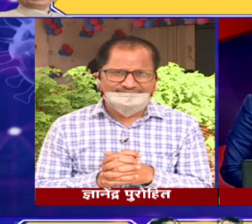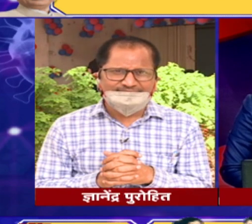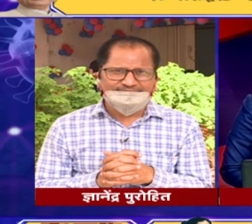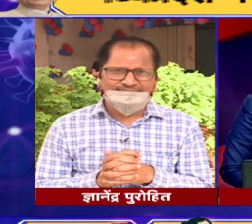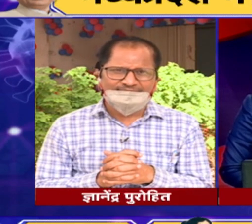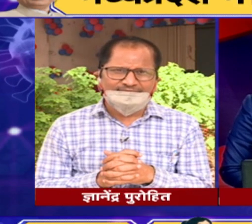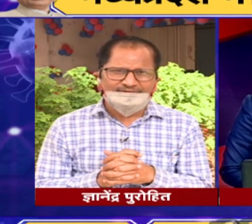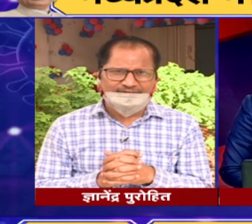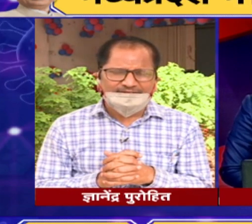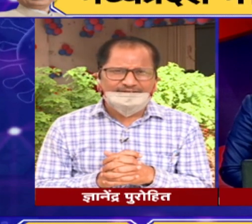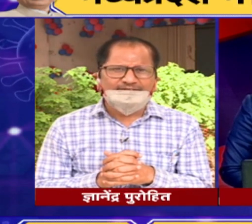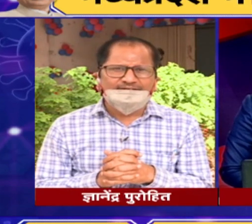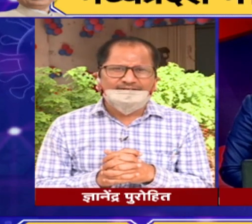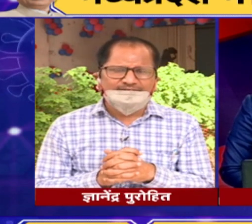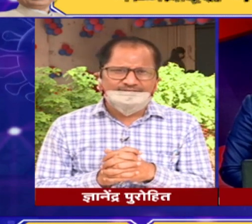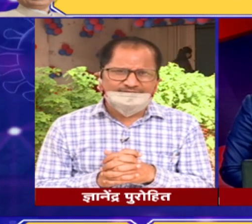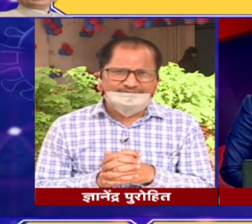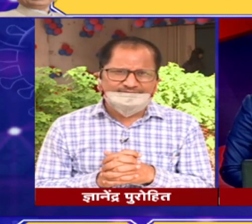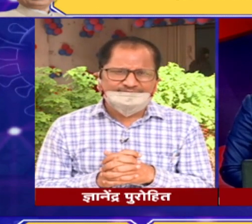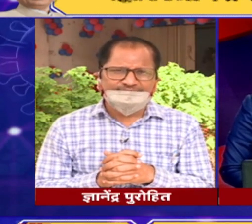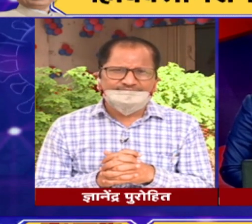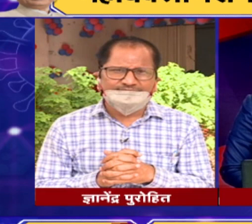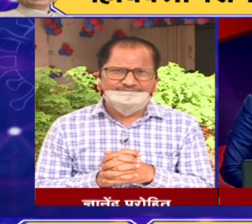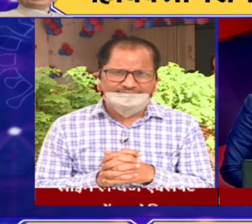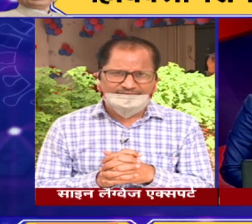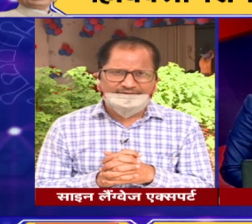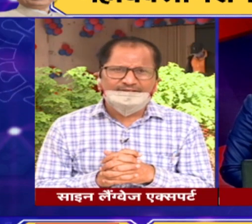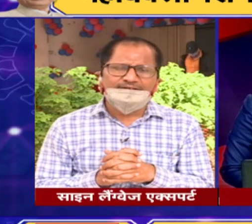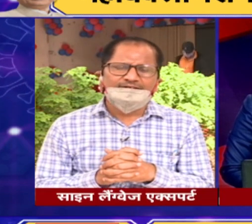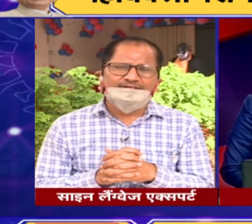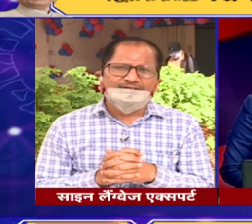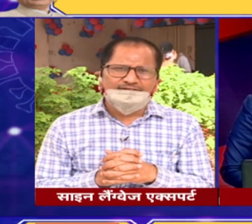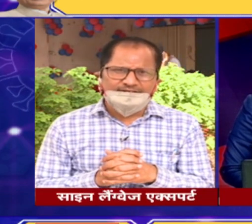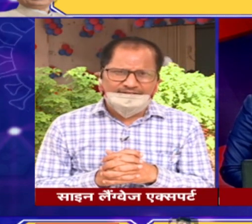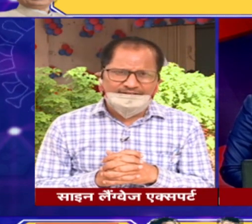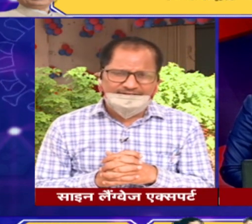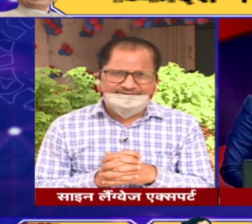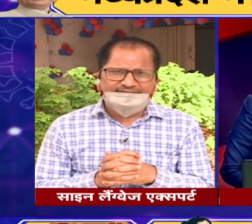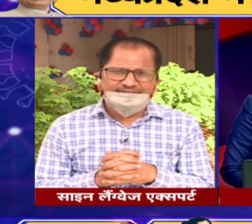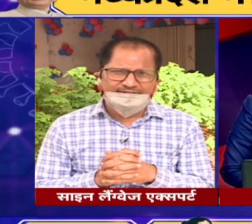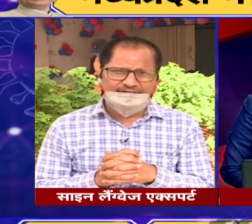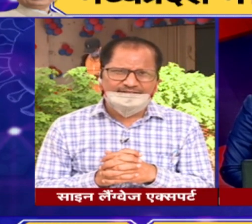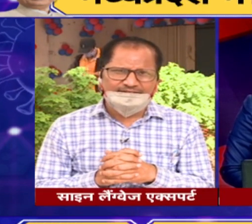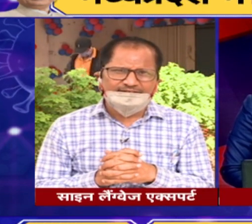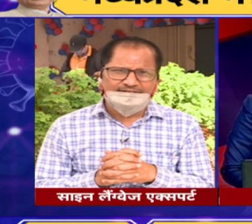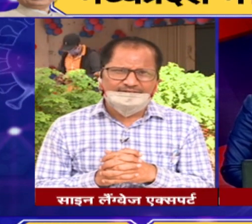सीधा बताएं कौन से जिले, ये इंदौर जिले से जुड़े हुए हैं सर, और मेन इंदौर शहर की बात कर रहे हैं।